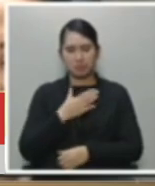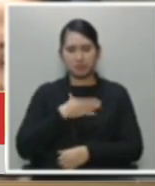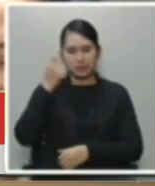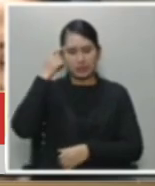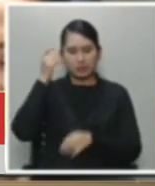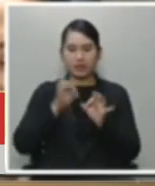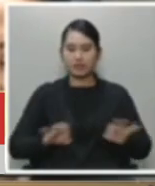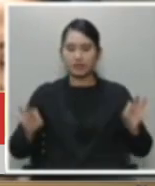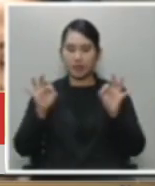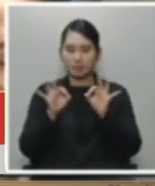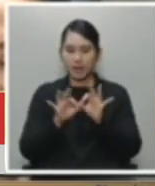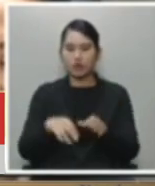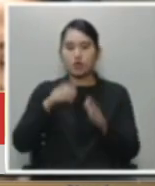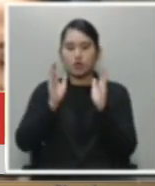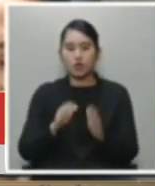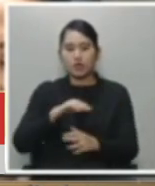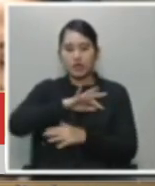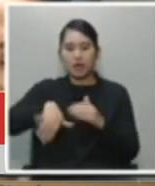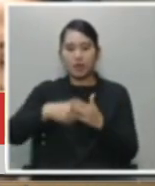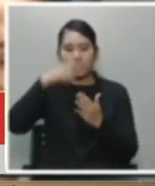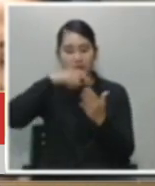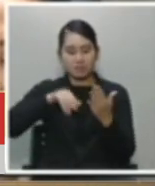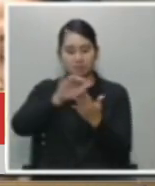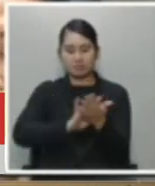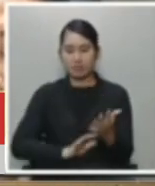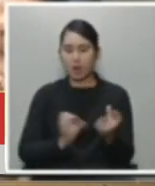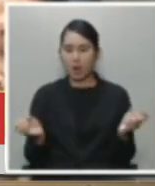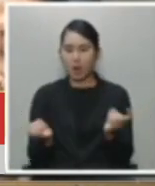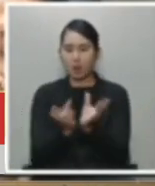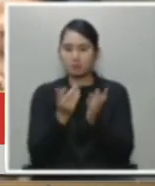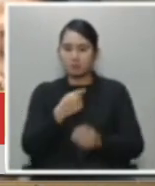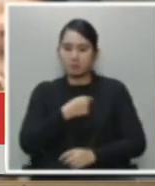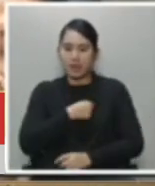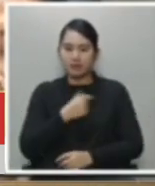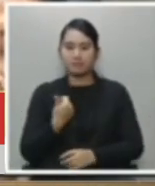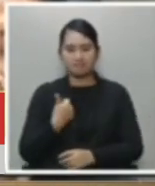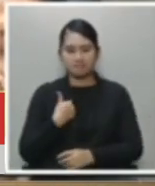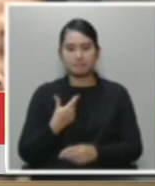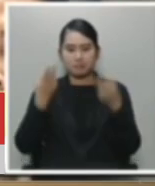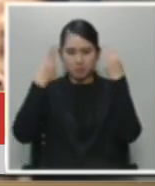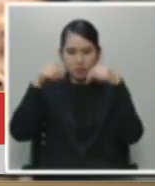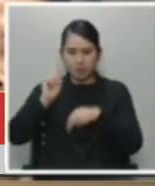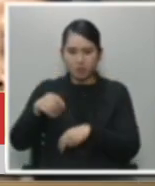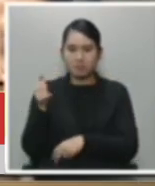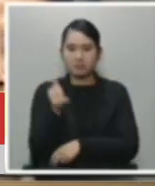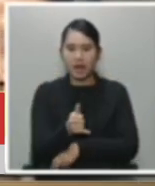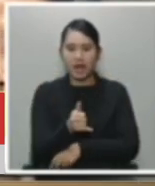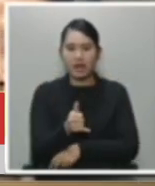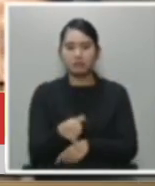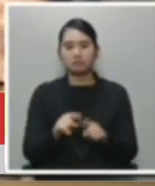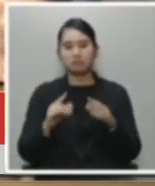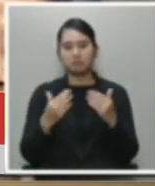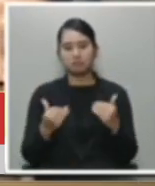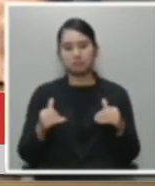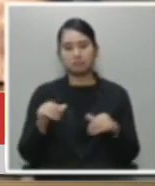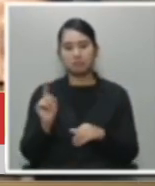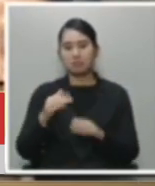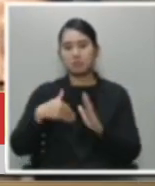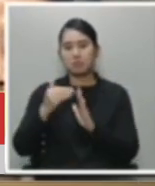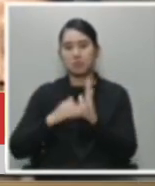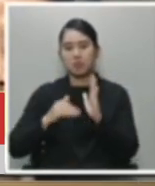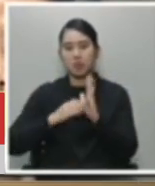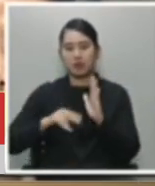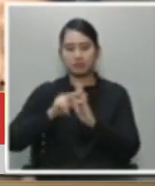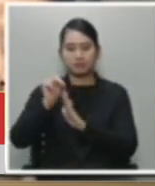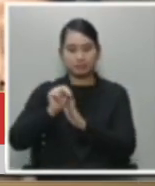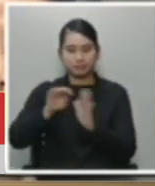บจิตใจคนทั้งประเทศนี่ที่ถูกต้องแล้วท่านต้องมาตอบเองท่านประธานที่เคารพสืบเนื่องจากเหตุการณ์สะเ